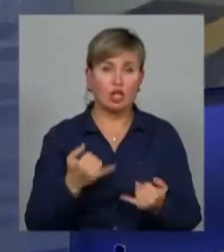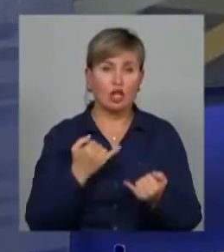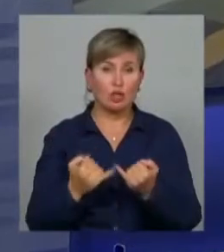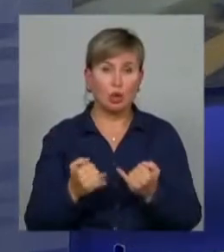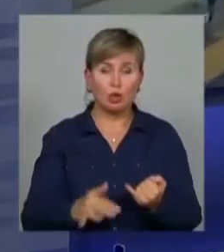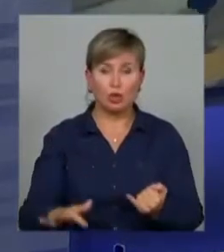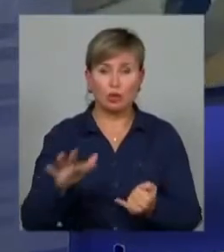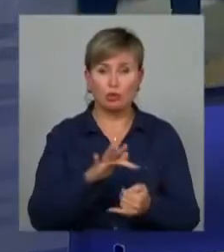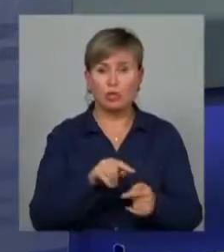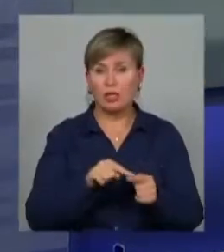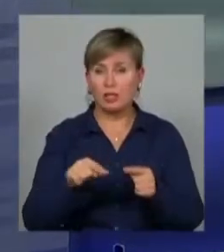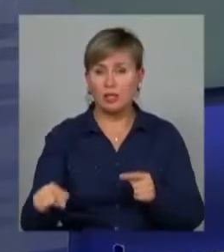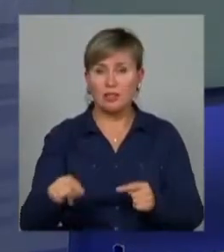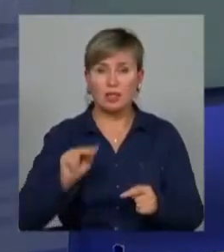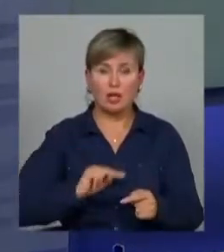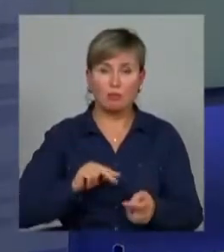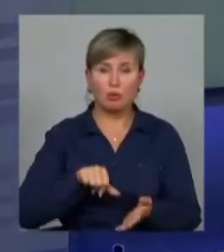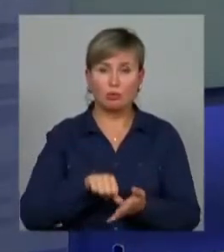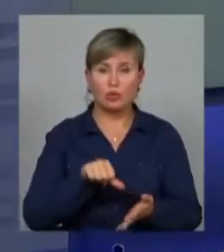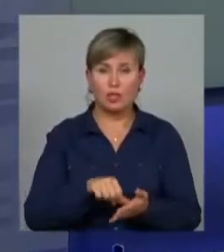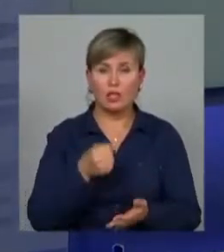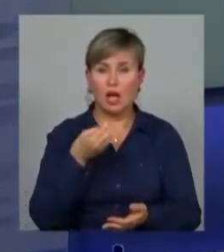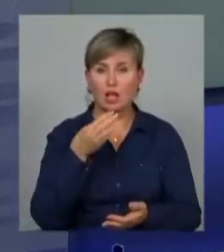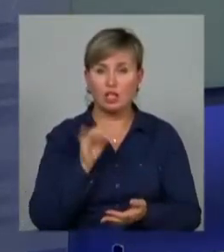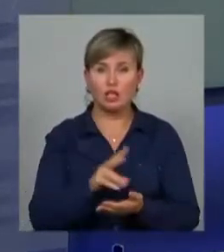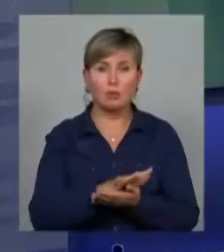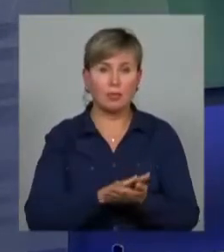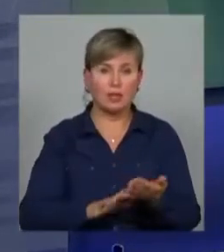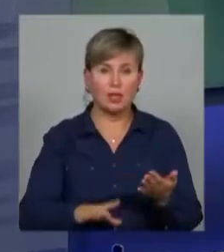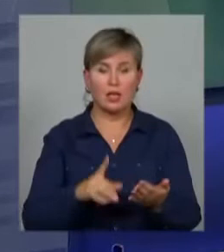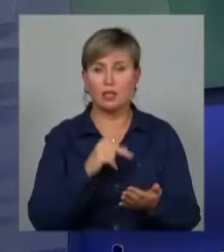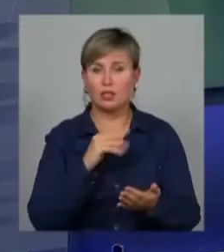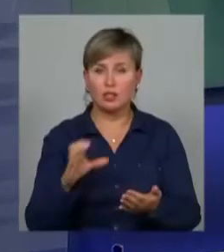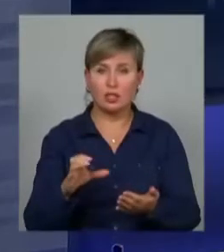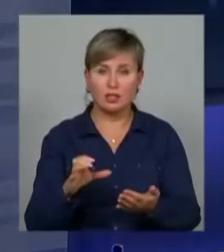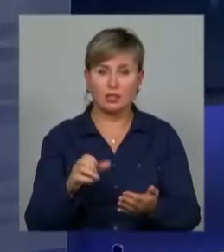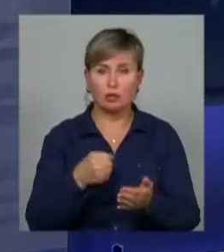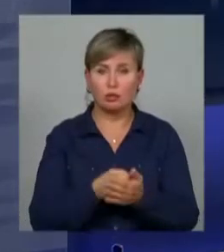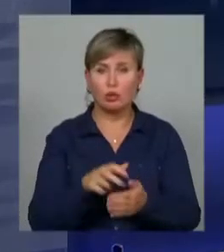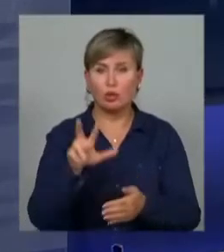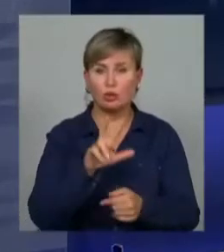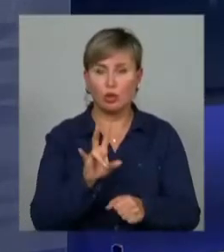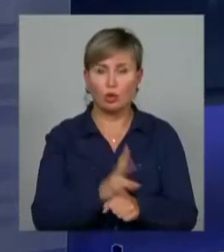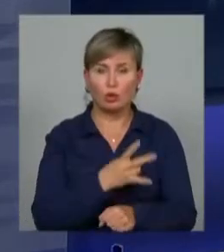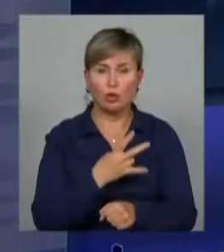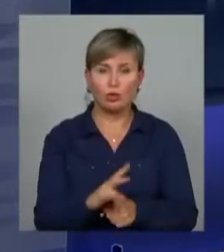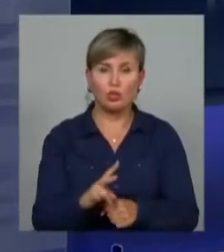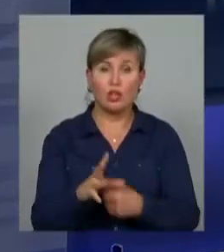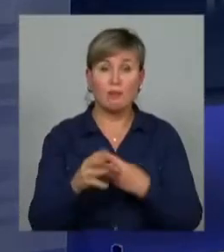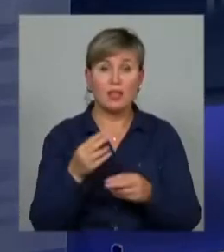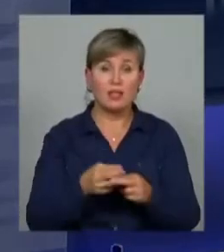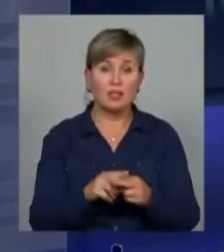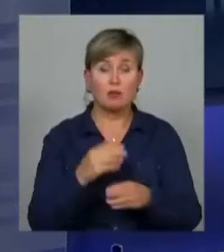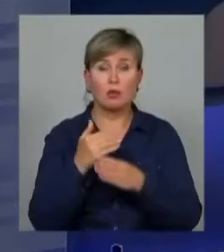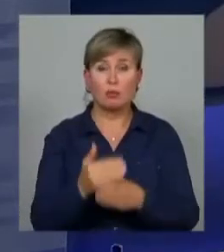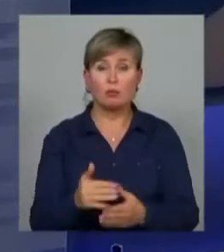зоны. Длительность работы участников проекта «Ашек» продлена на час, лидеров проекта до 3 часов ночи. Вместе с тем, при